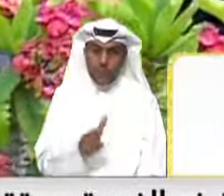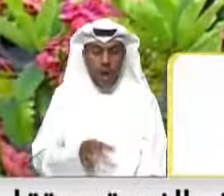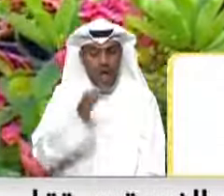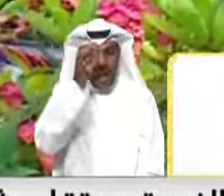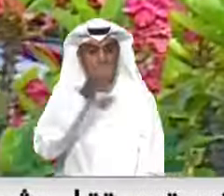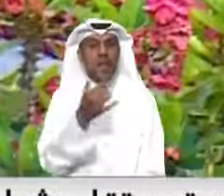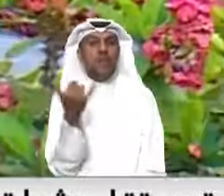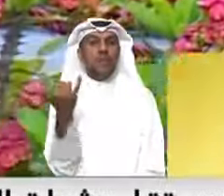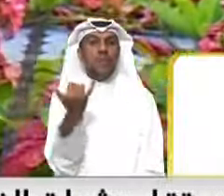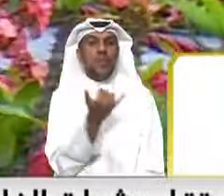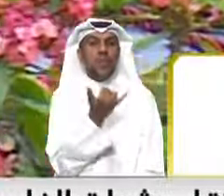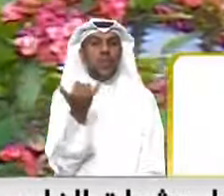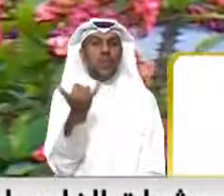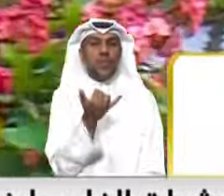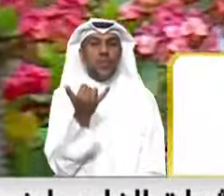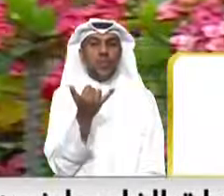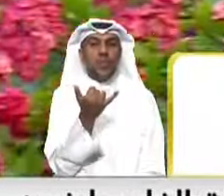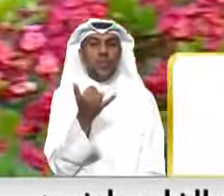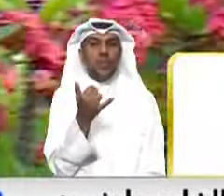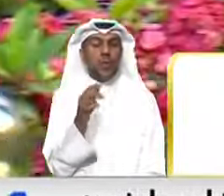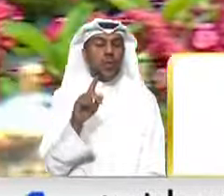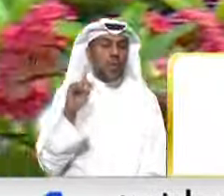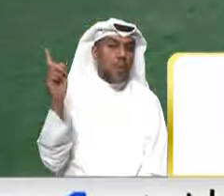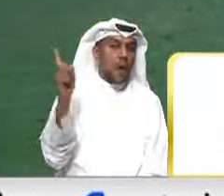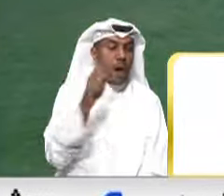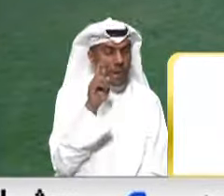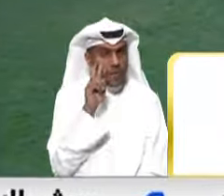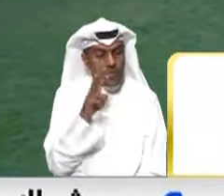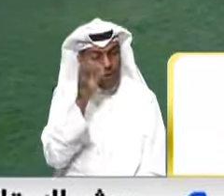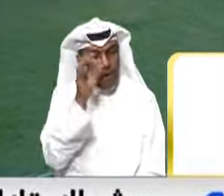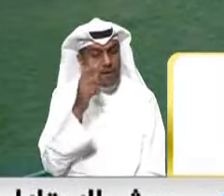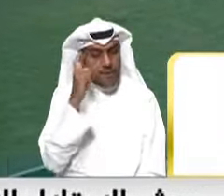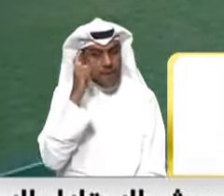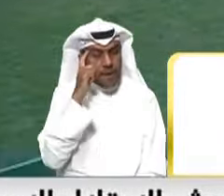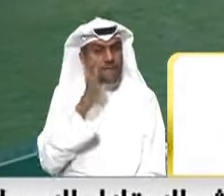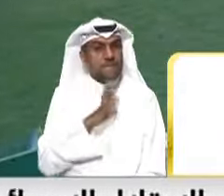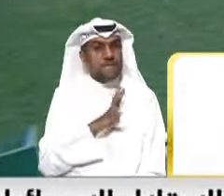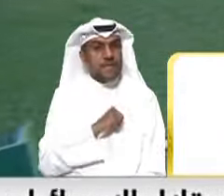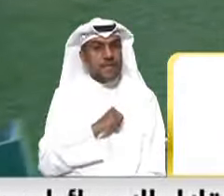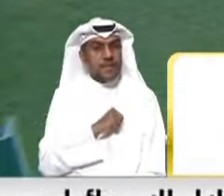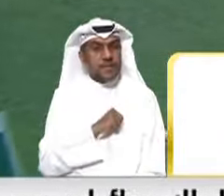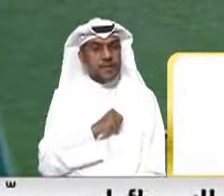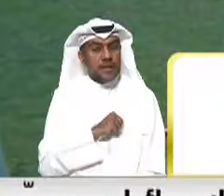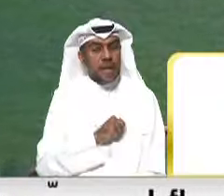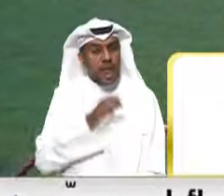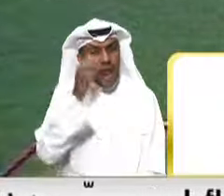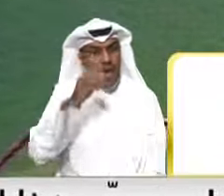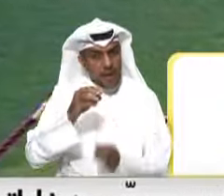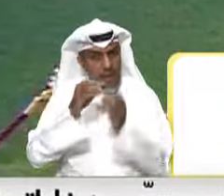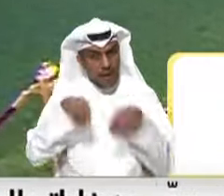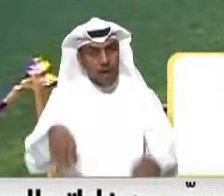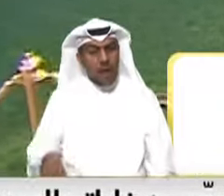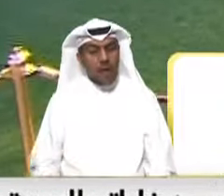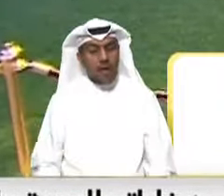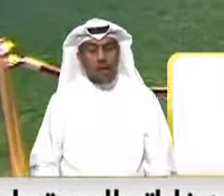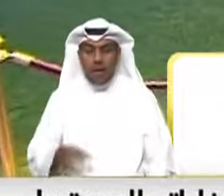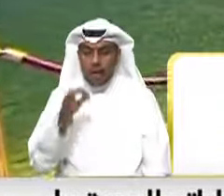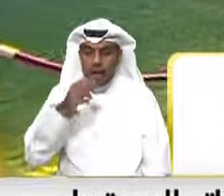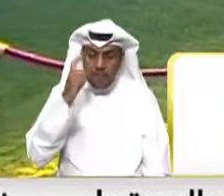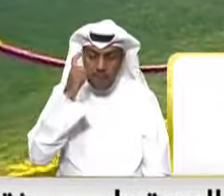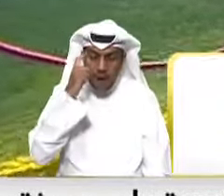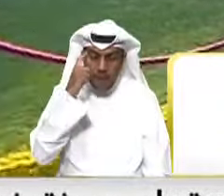اطلاع المجتمع الدولي بمسؤولياته في تسوية القضية الفلسطينية من خلال تنفيذ حل